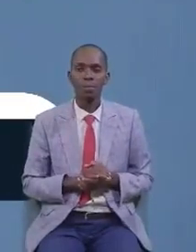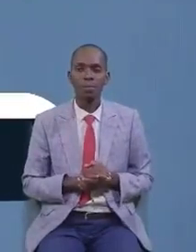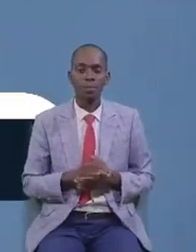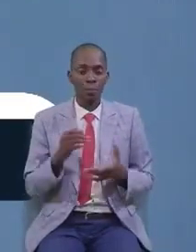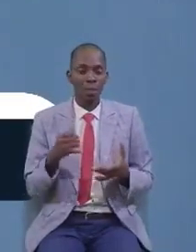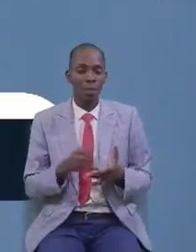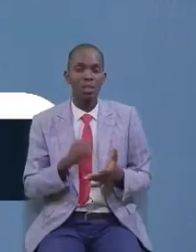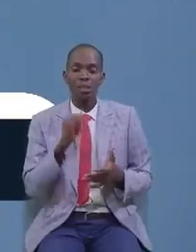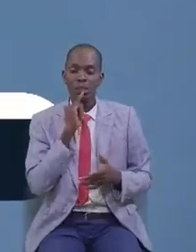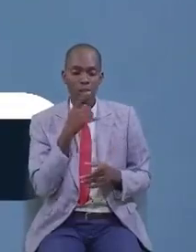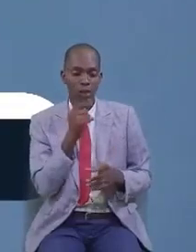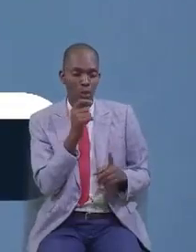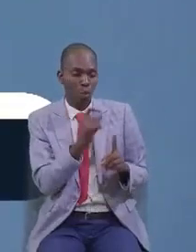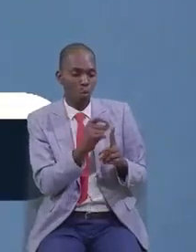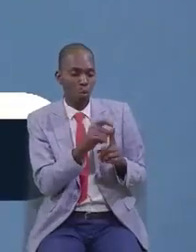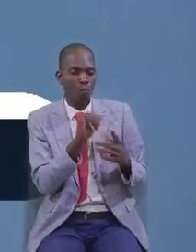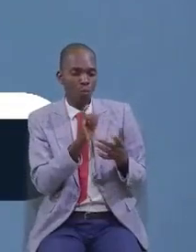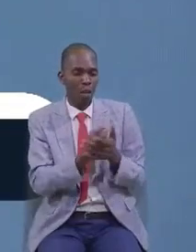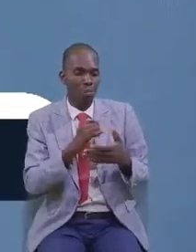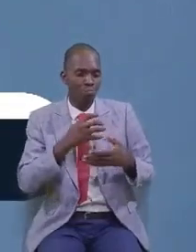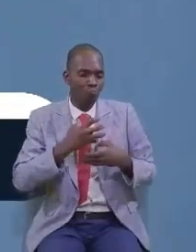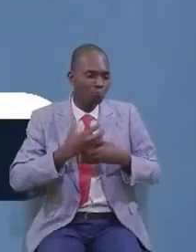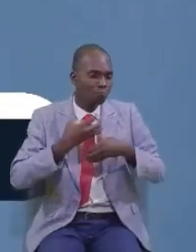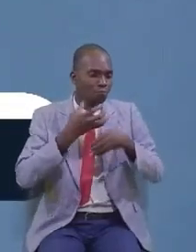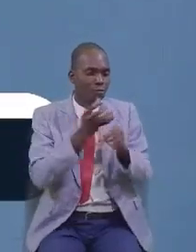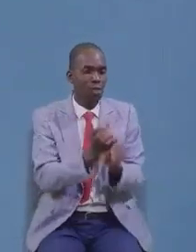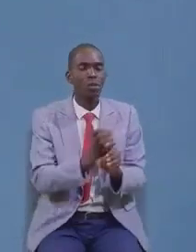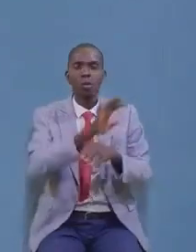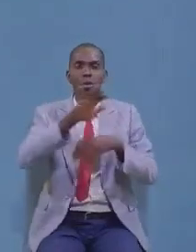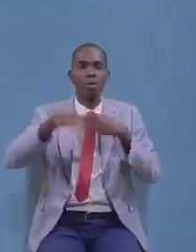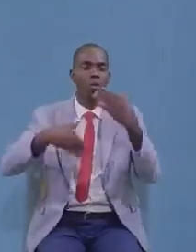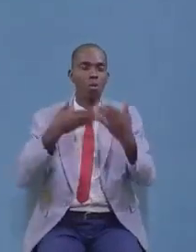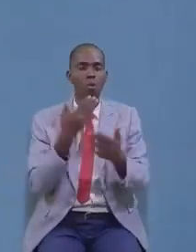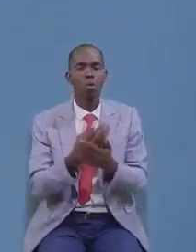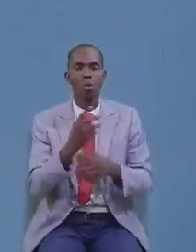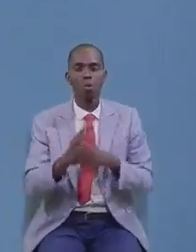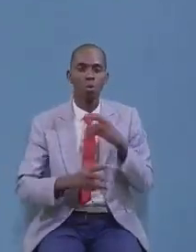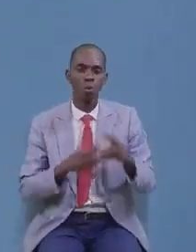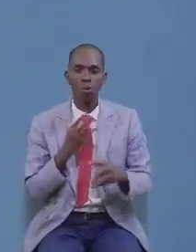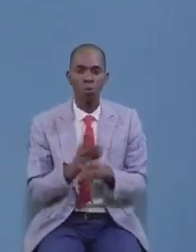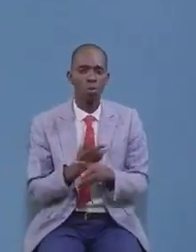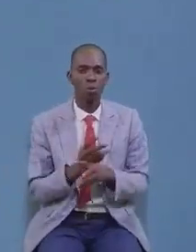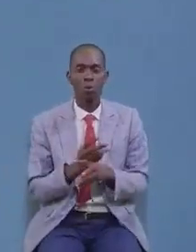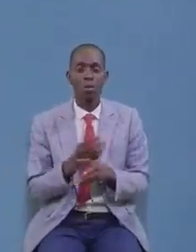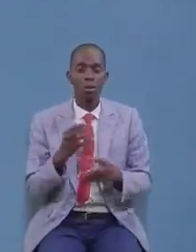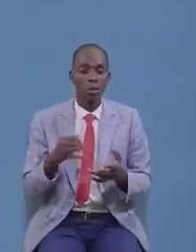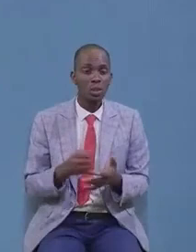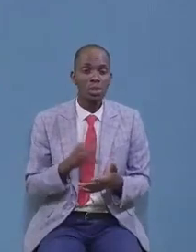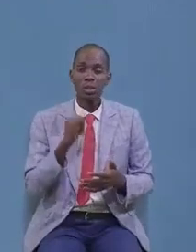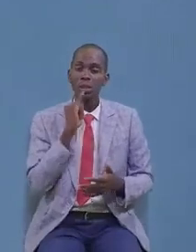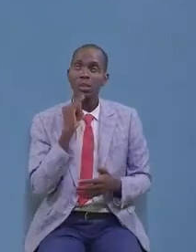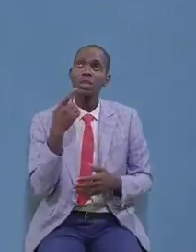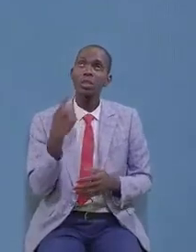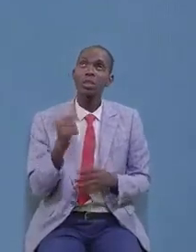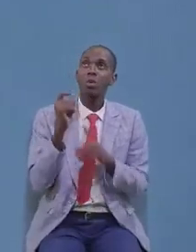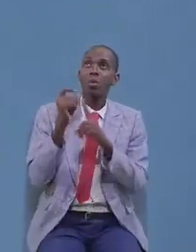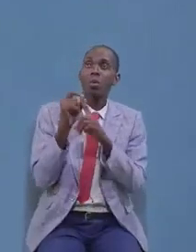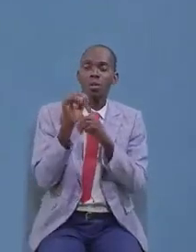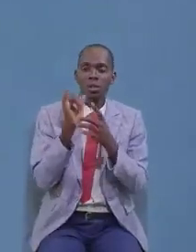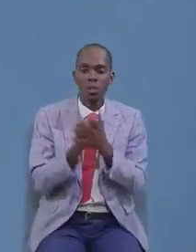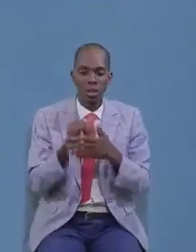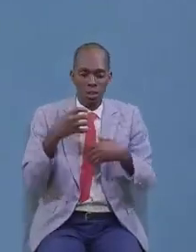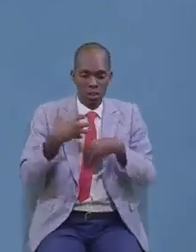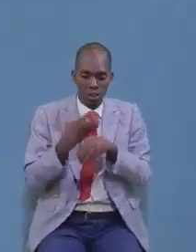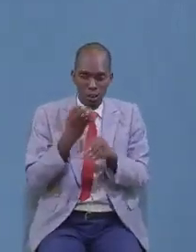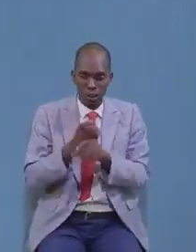that created the whole universe. ఆ యొక్క వాక్యే విశ్వాంతరాళమును సృజించింది. It's the word that has created you.